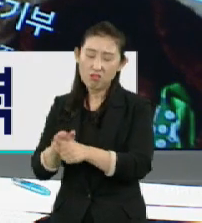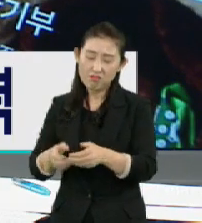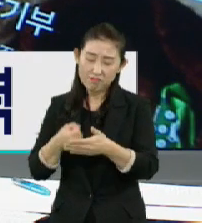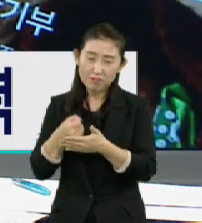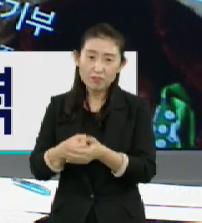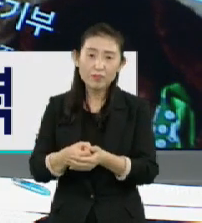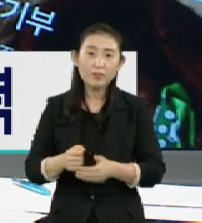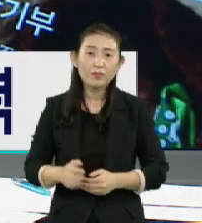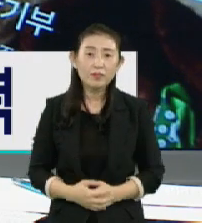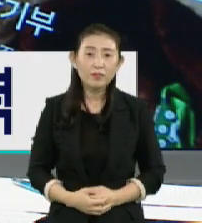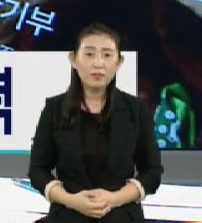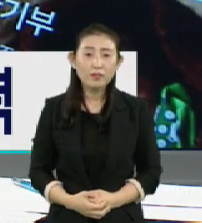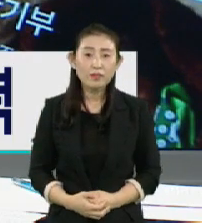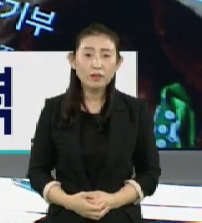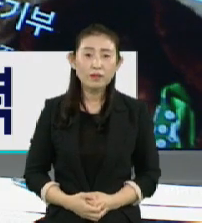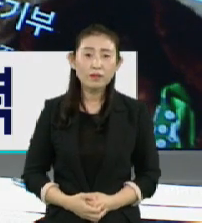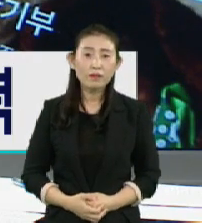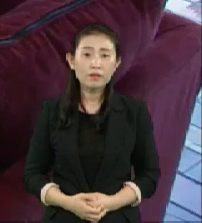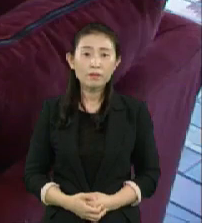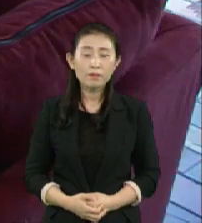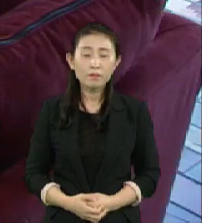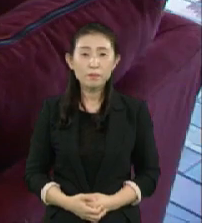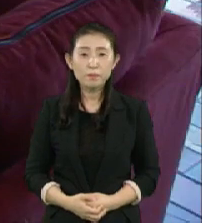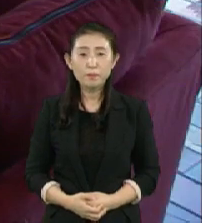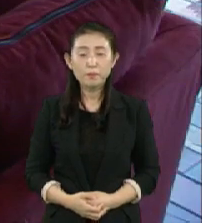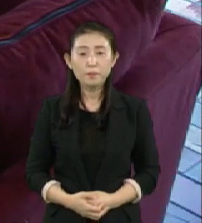조혜원 기자가 보도합니다.